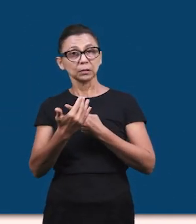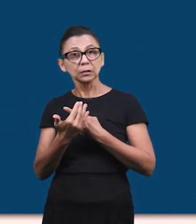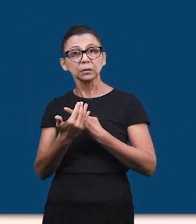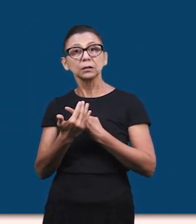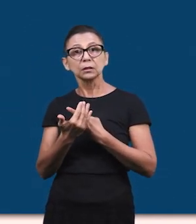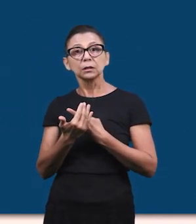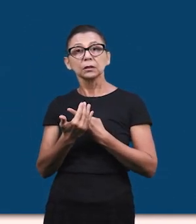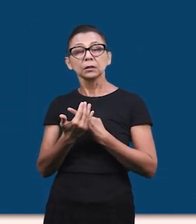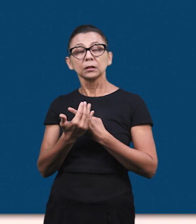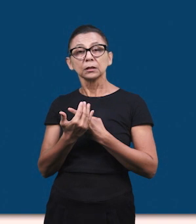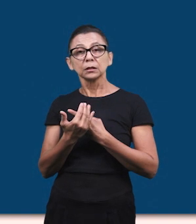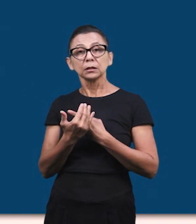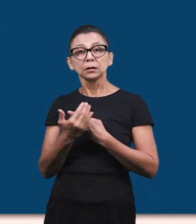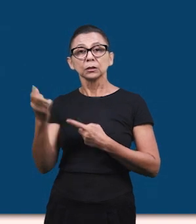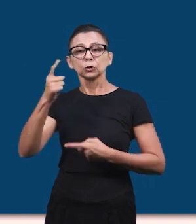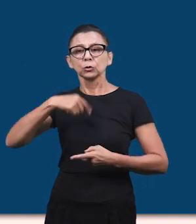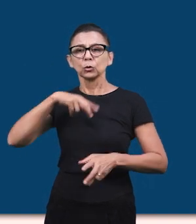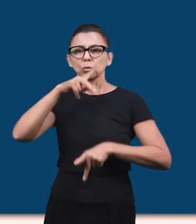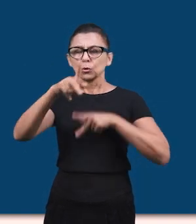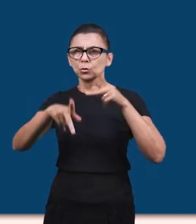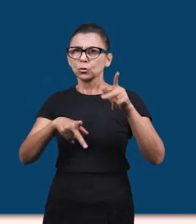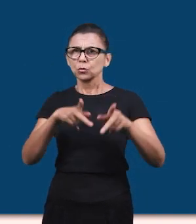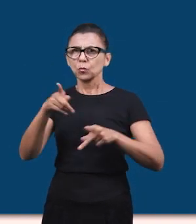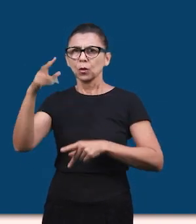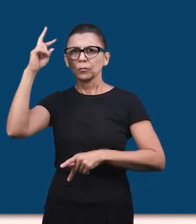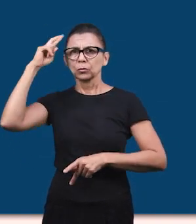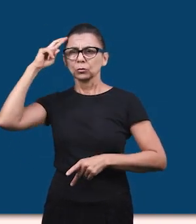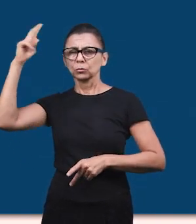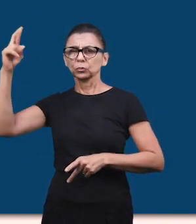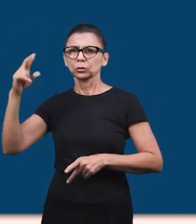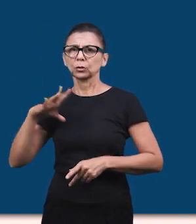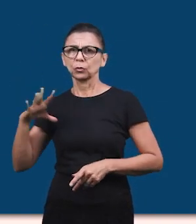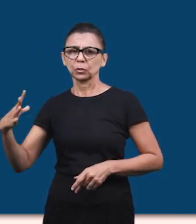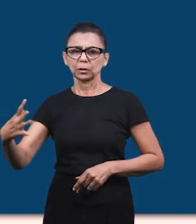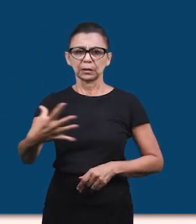от востока и запада, от севера и моря.